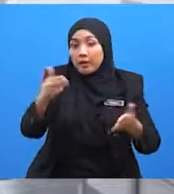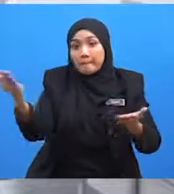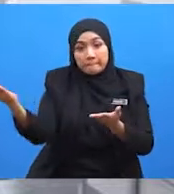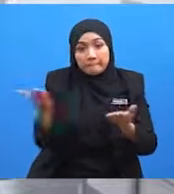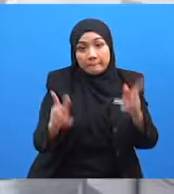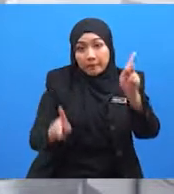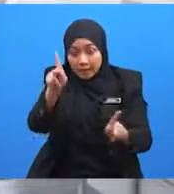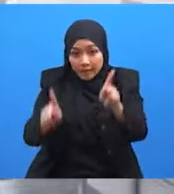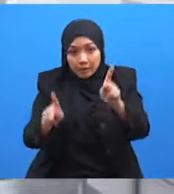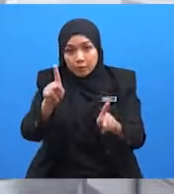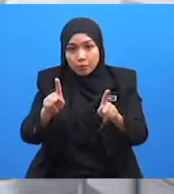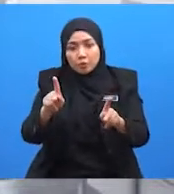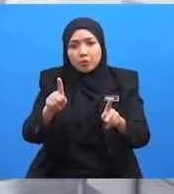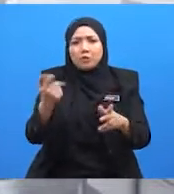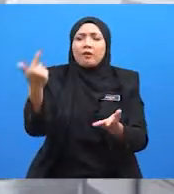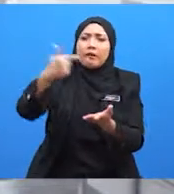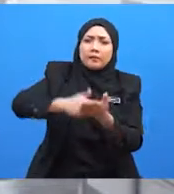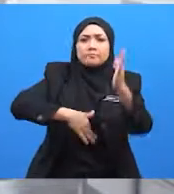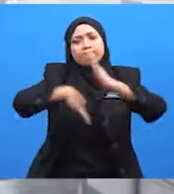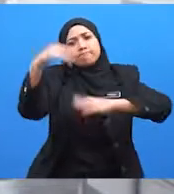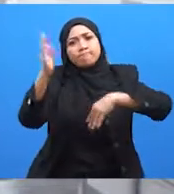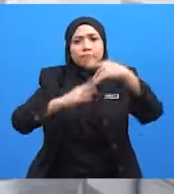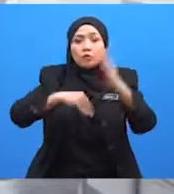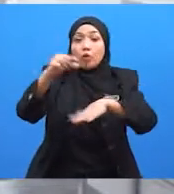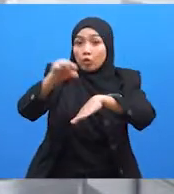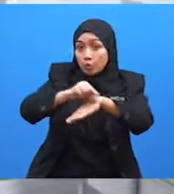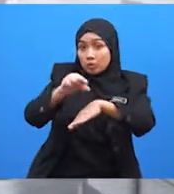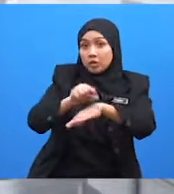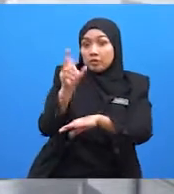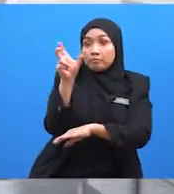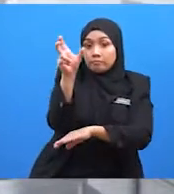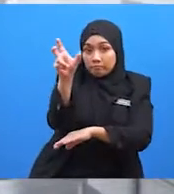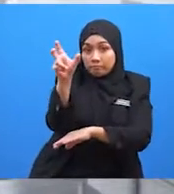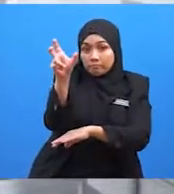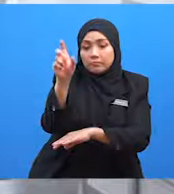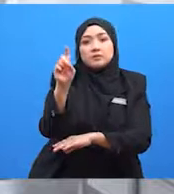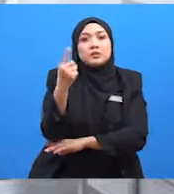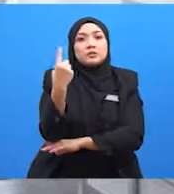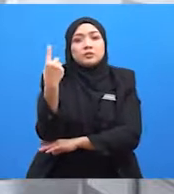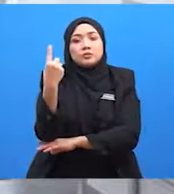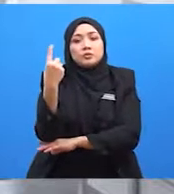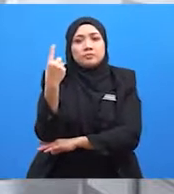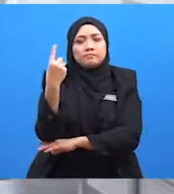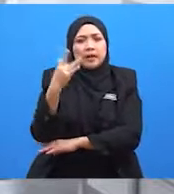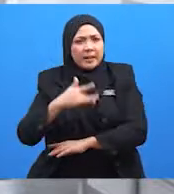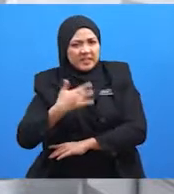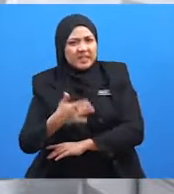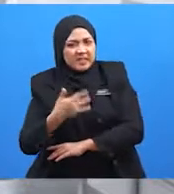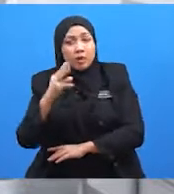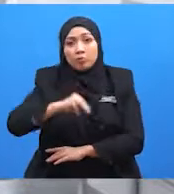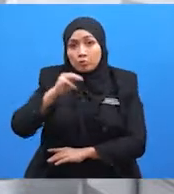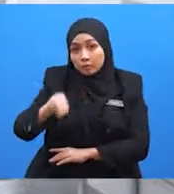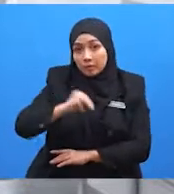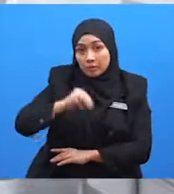Go, Smart Tag atau RFID. Pada pendapat murid-murid,